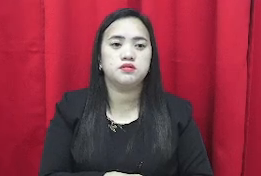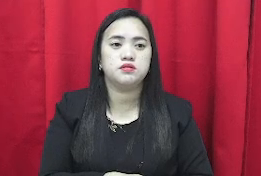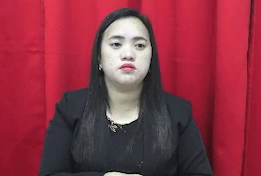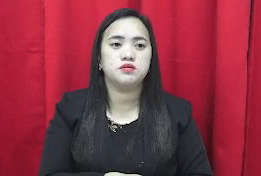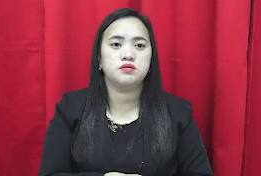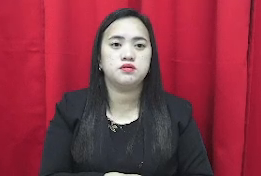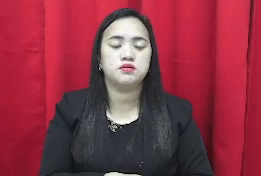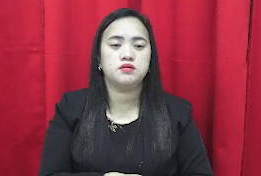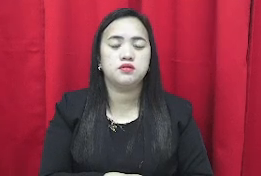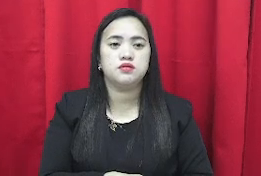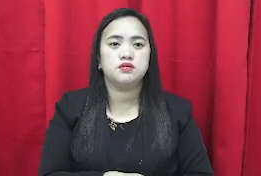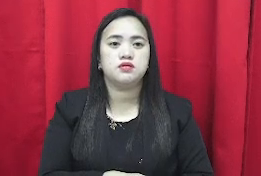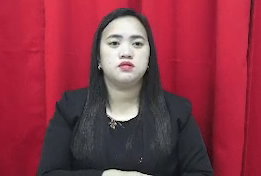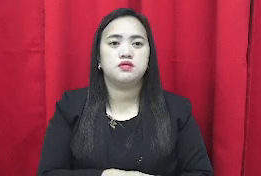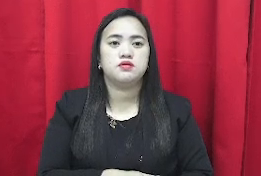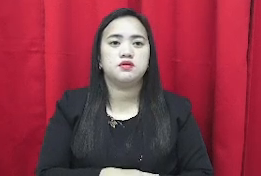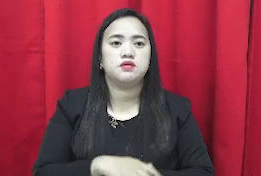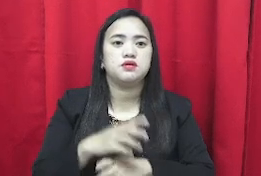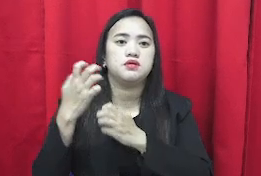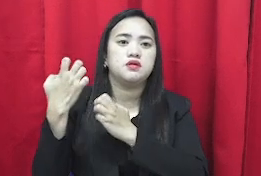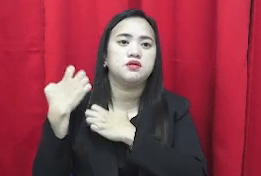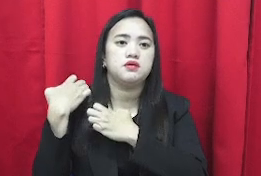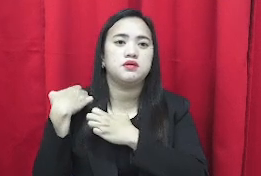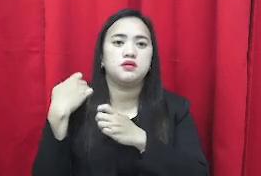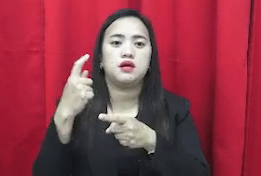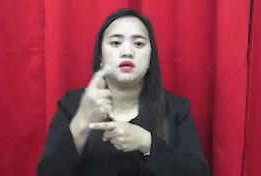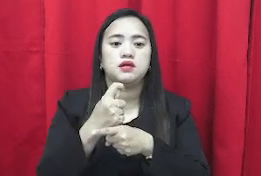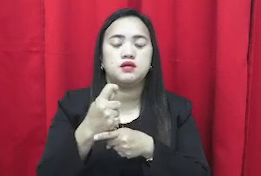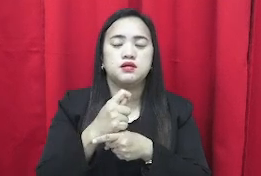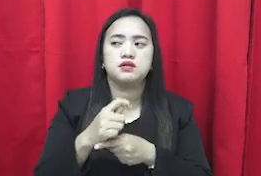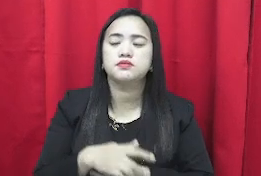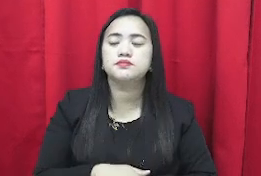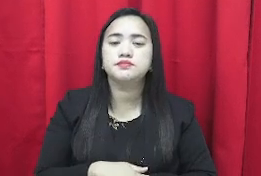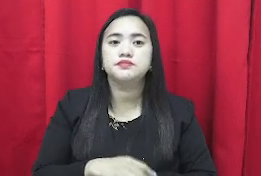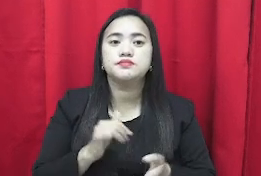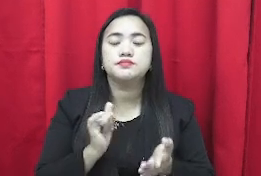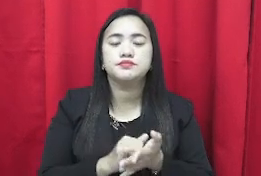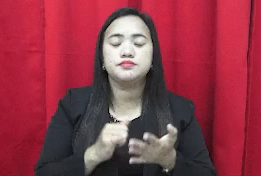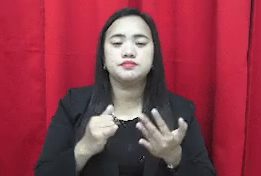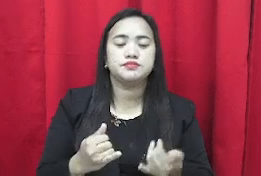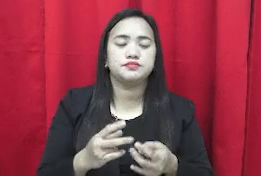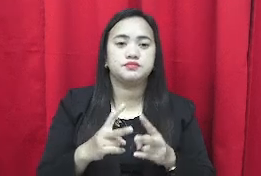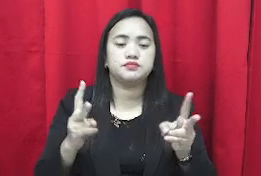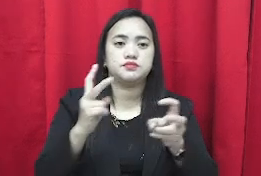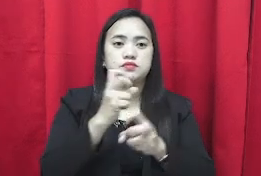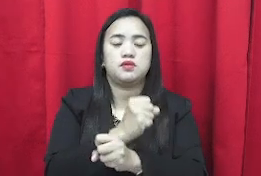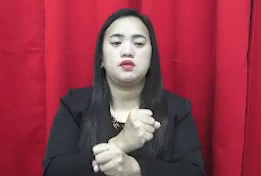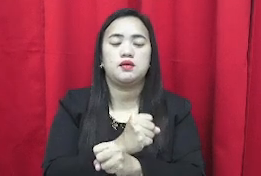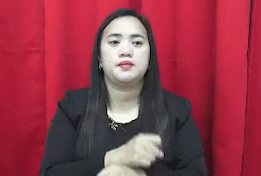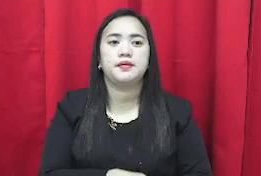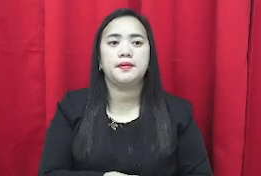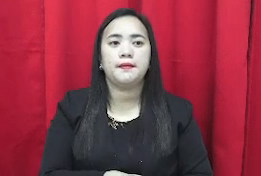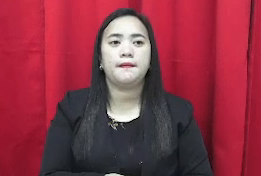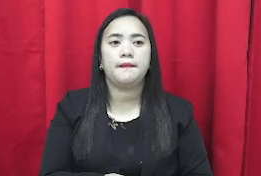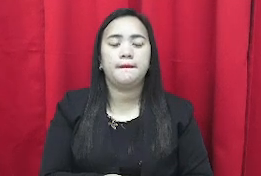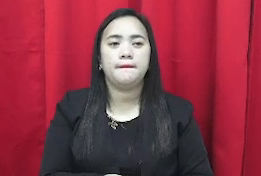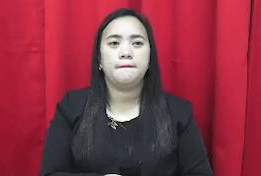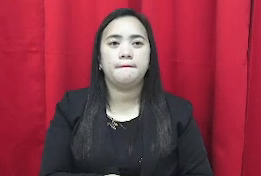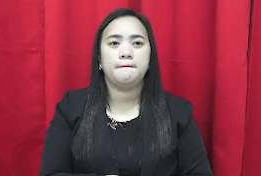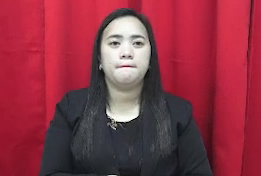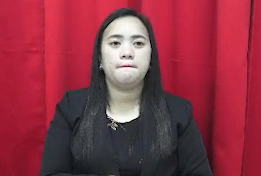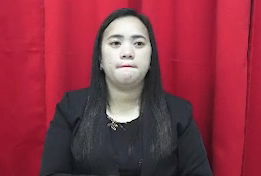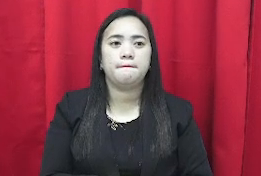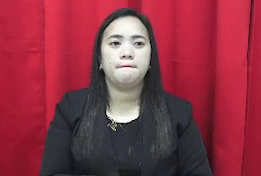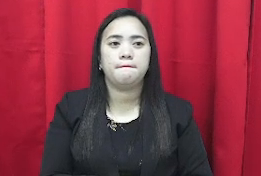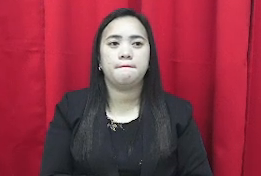training ekin mo na Mamamatay ka diyan o yeah Oo kaya nga nung ah nung ako talaga Saang training na mahirap train